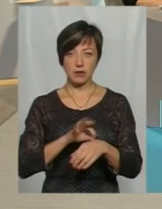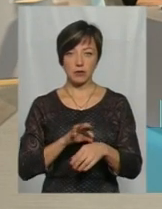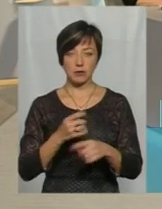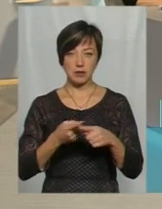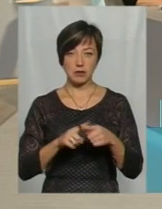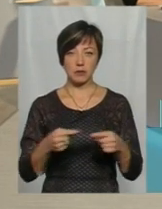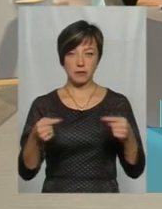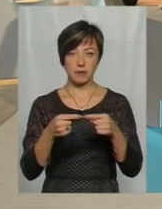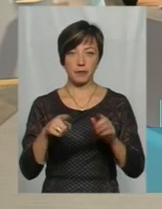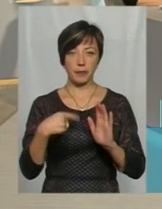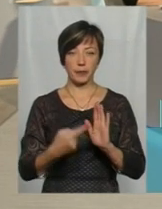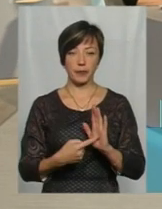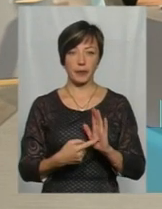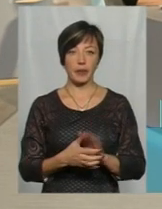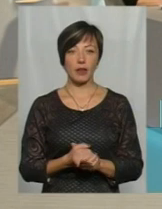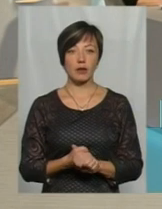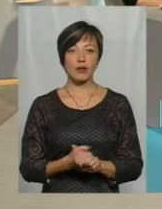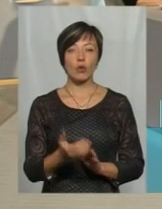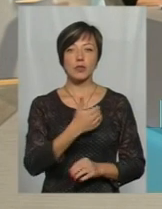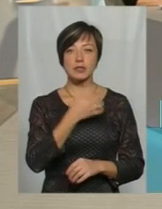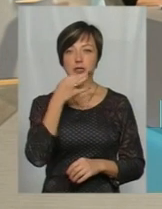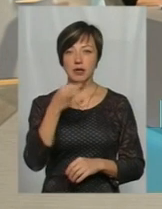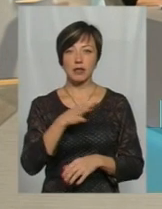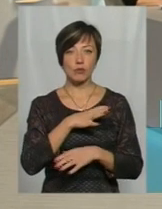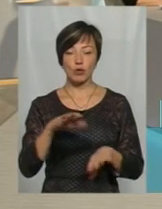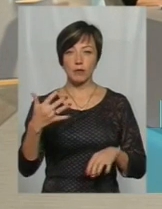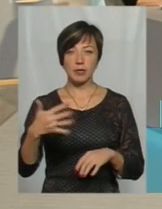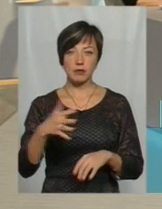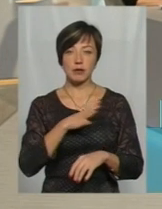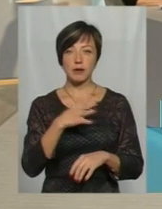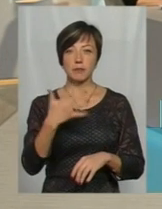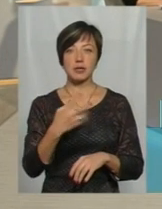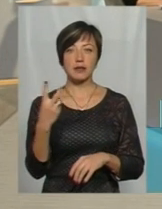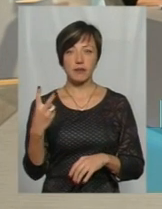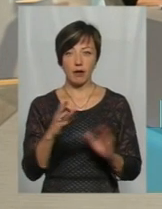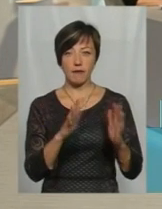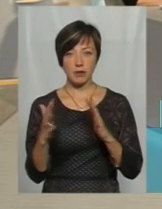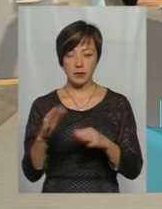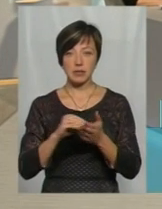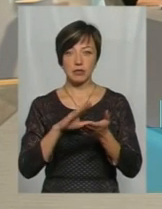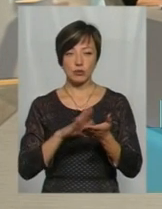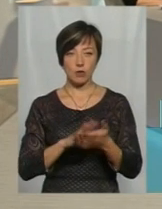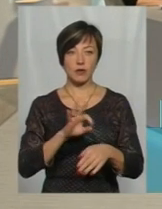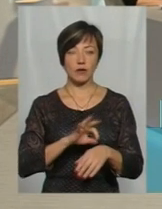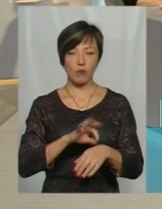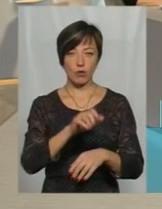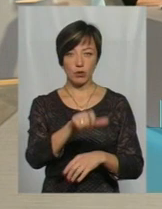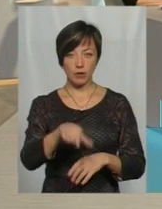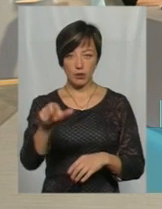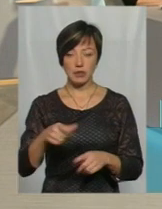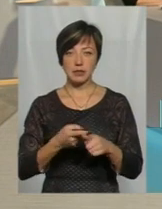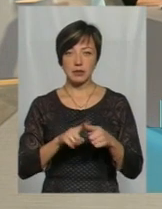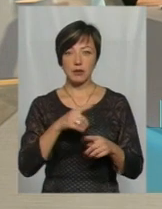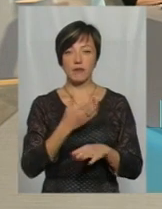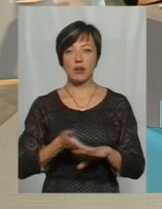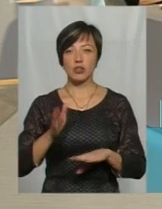сальмонельоз? Ну, хотілося б сказати, що їх не було 50, а було 52 випадки зареєстровано. Це